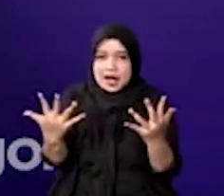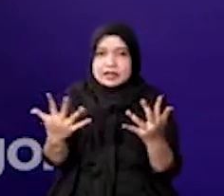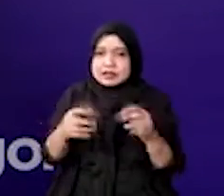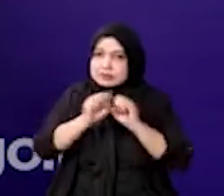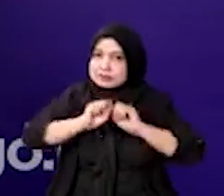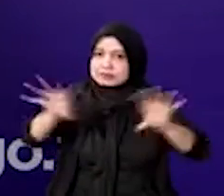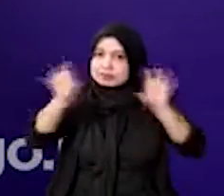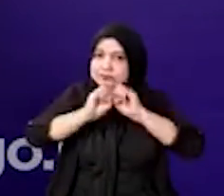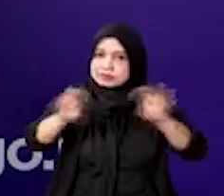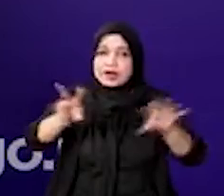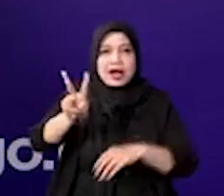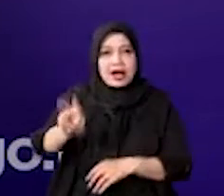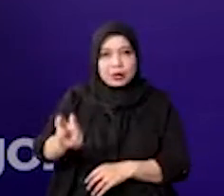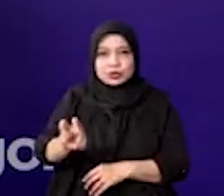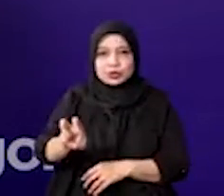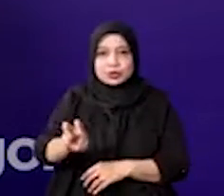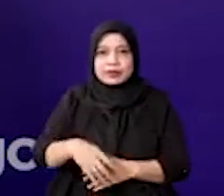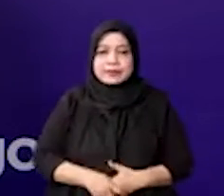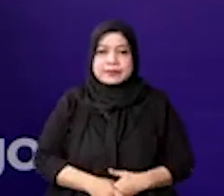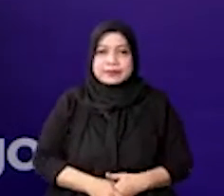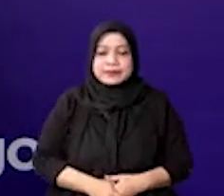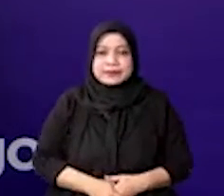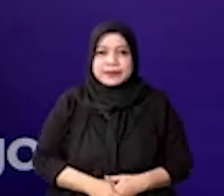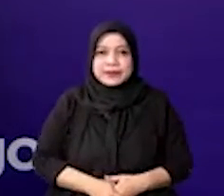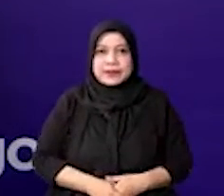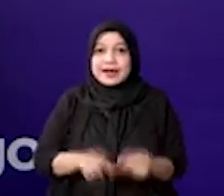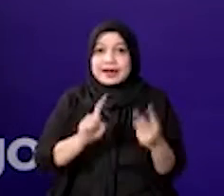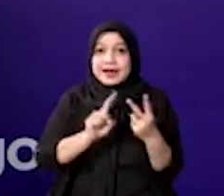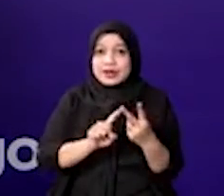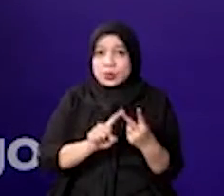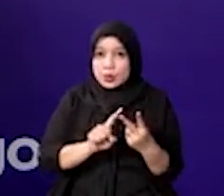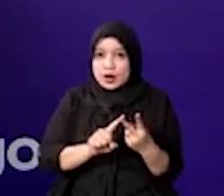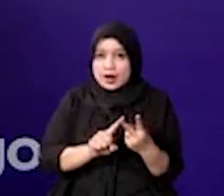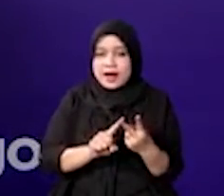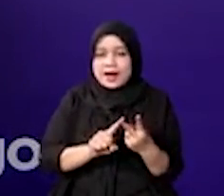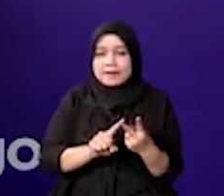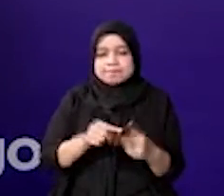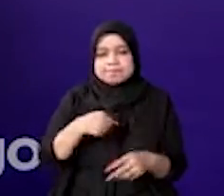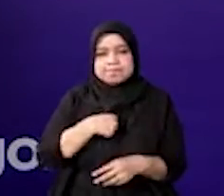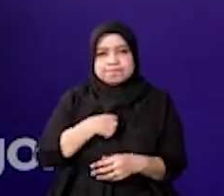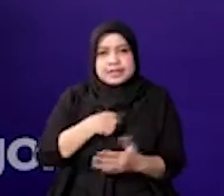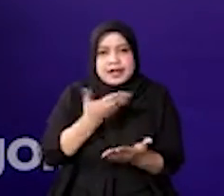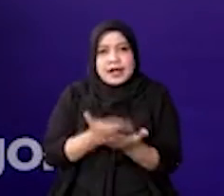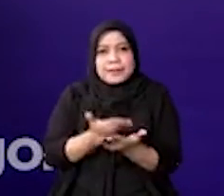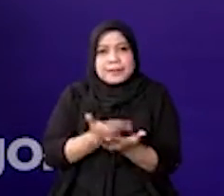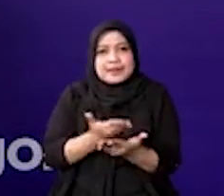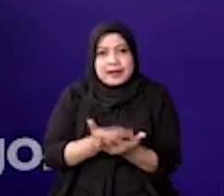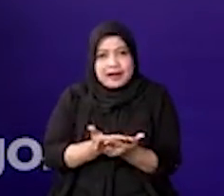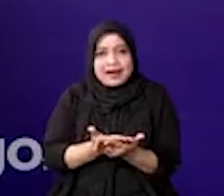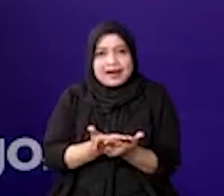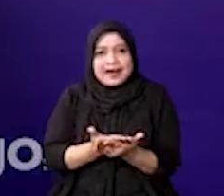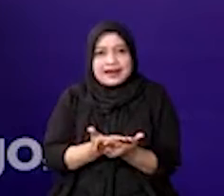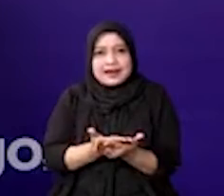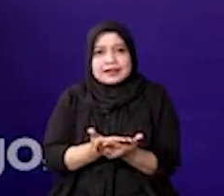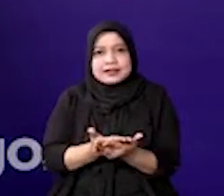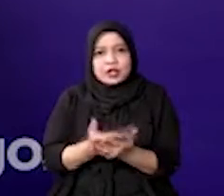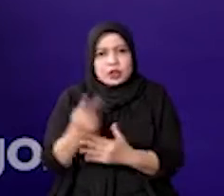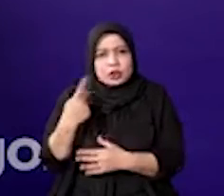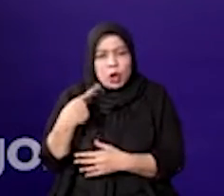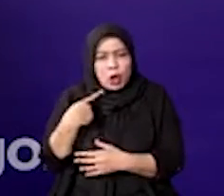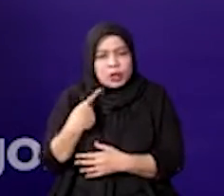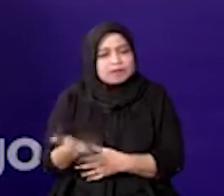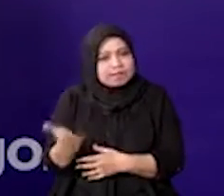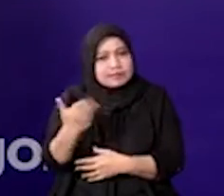masyarakat terus kedua saya juga minta ya tolong kita bers-sama